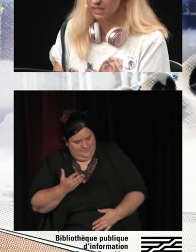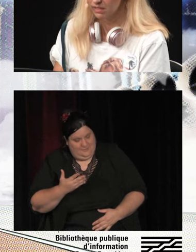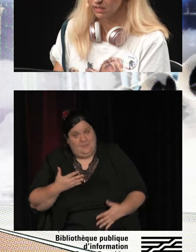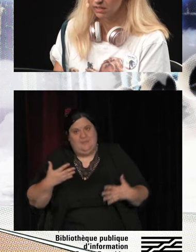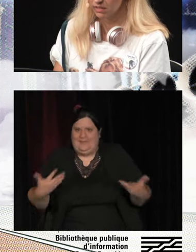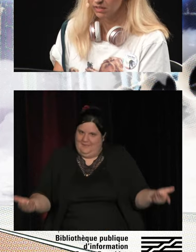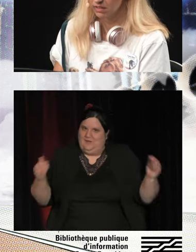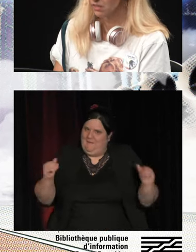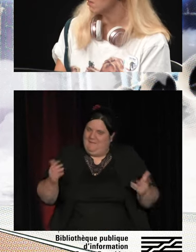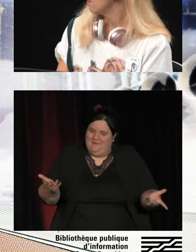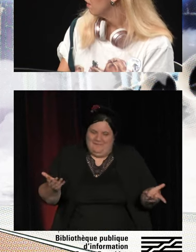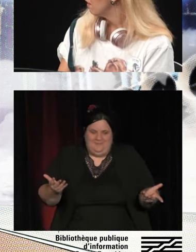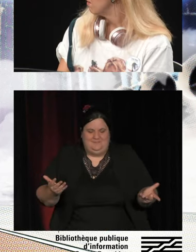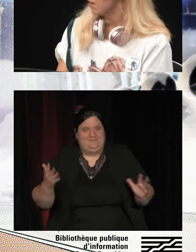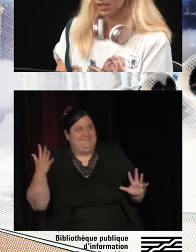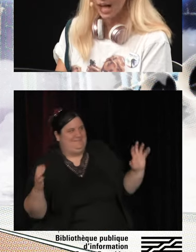Merci!